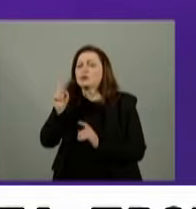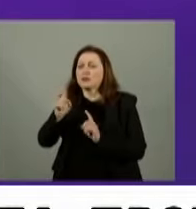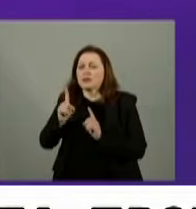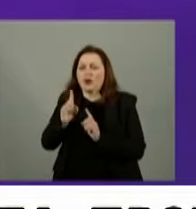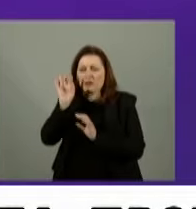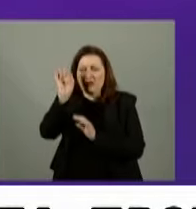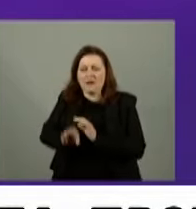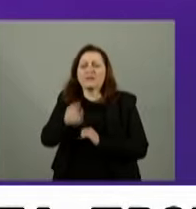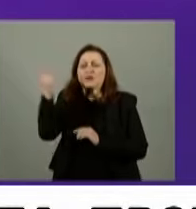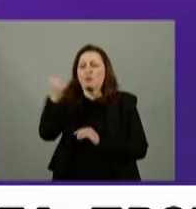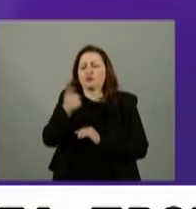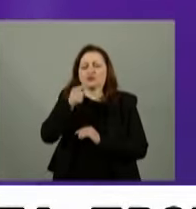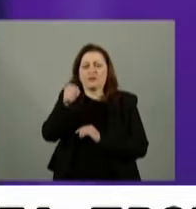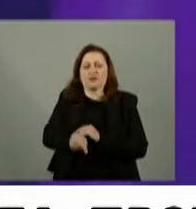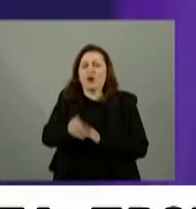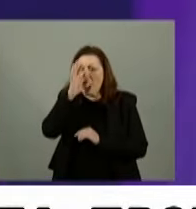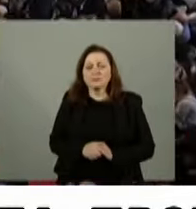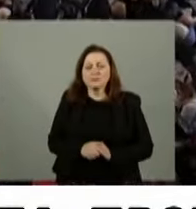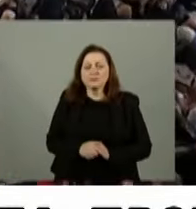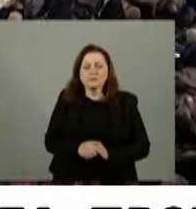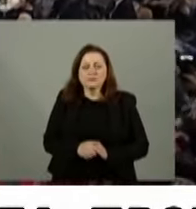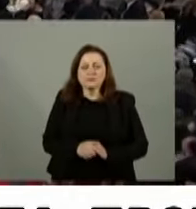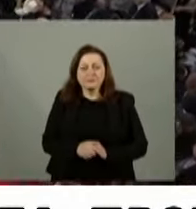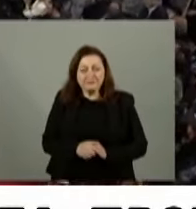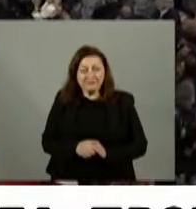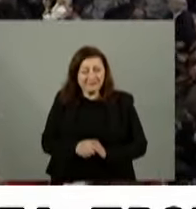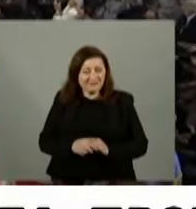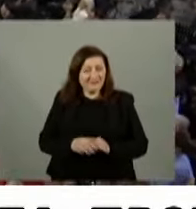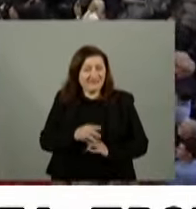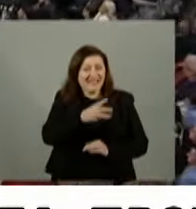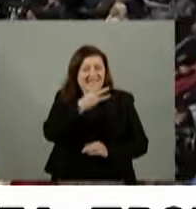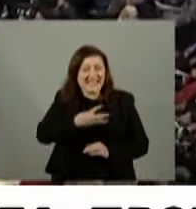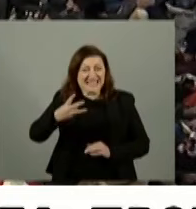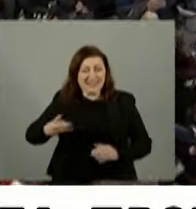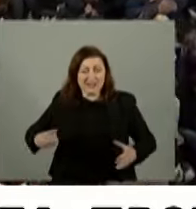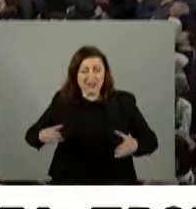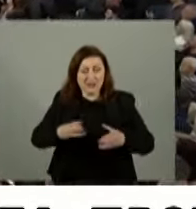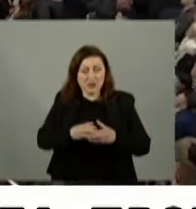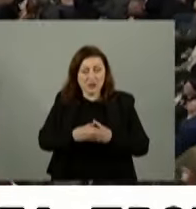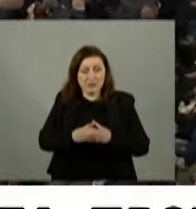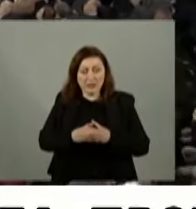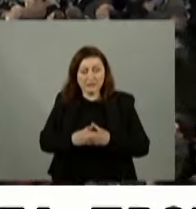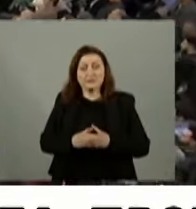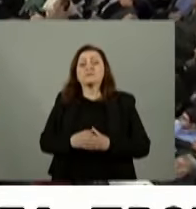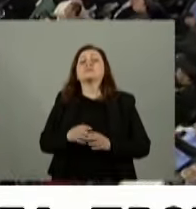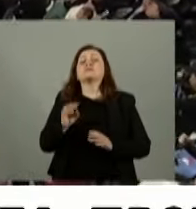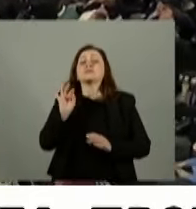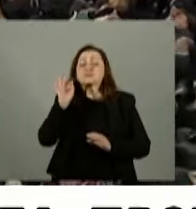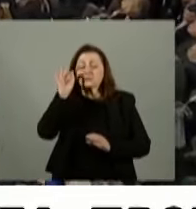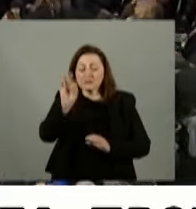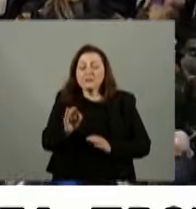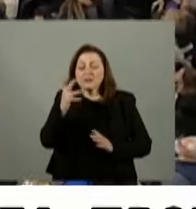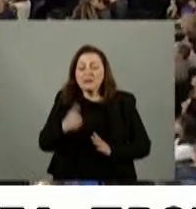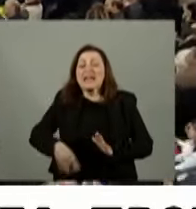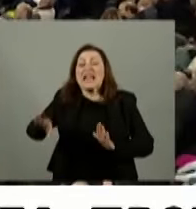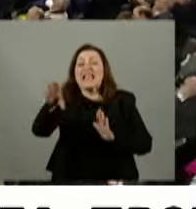ήταν ξεκάθαρο στην απάντηση που έδωσε. Του στρατού. Οπότε... Βεβαίως. Το λέμε ότι απλά θεσμικά μπαίνουν συνεχώς κάποια εμπόδια. Και επίσης